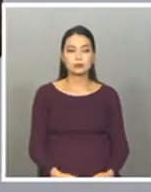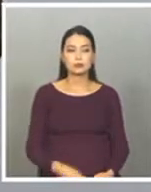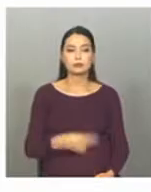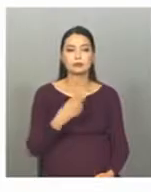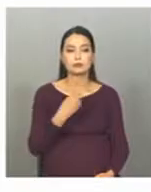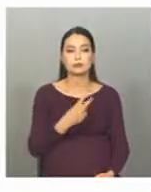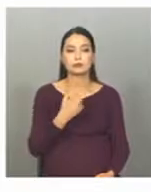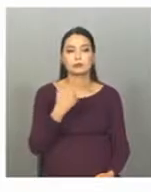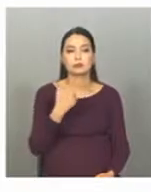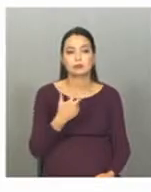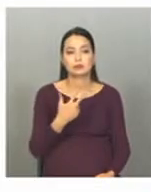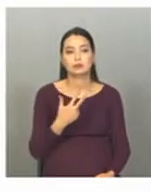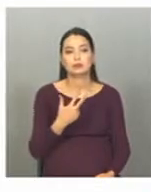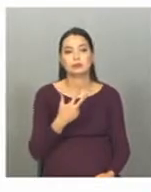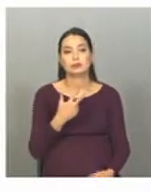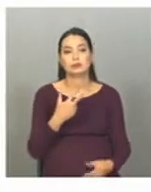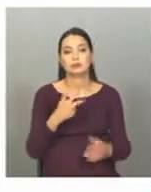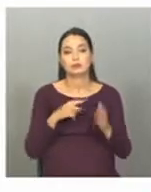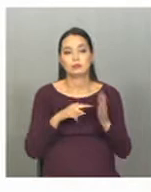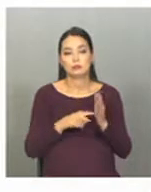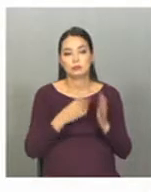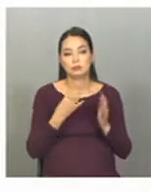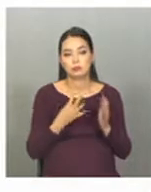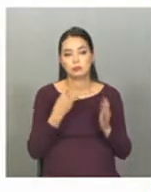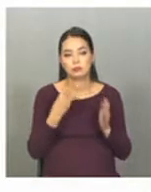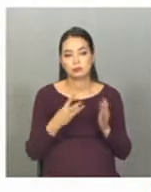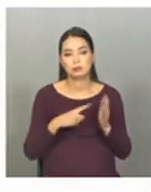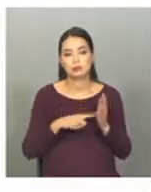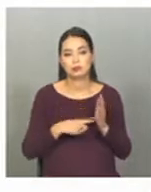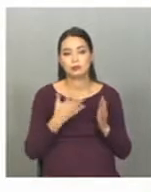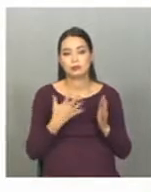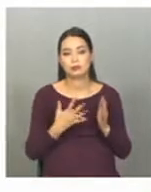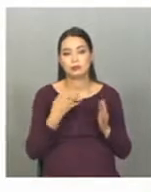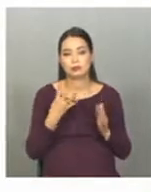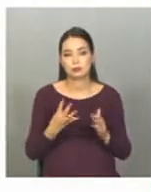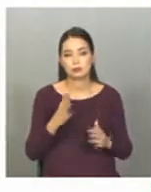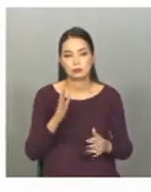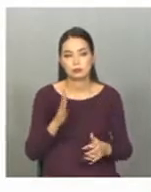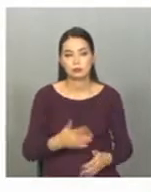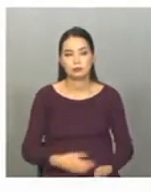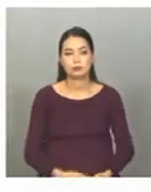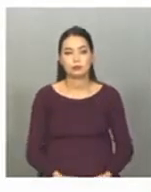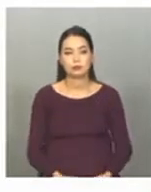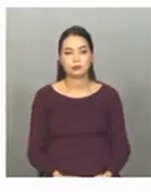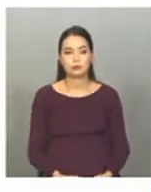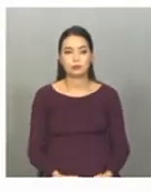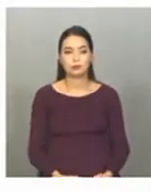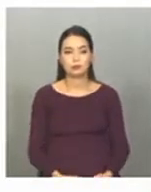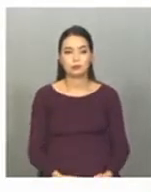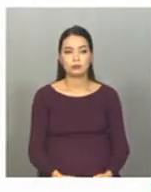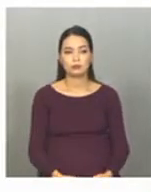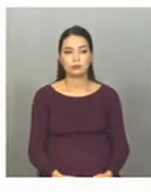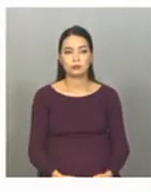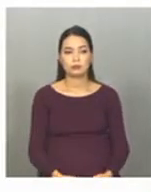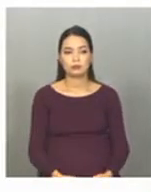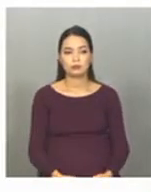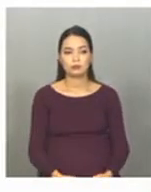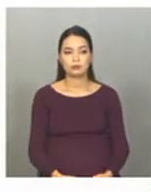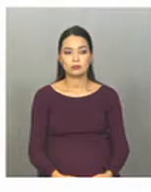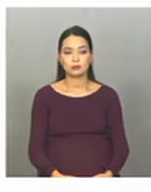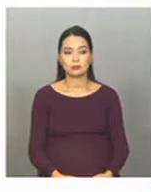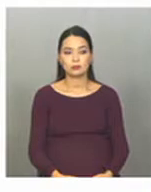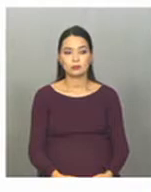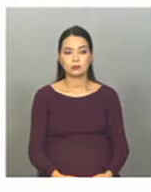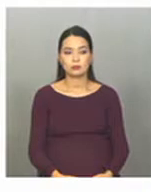түрінде жазамыз. Сонда 2-нің 3 дәрежесі көбейтілген 4-тің 3 дәрежесі, және көбейтілген 5-тің 4 дәрежесі.